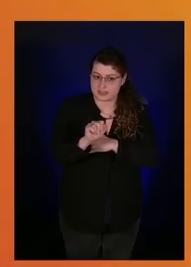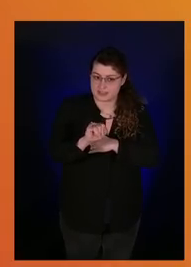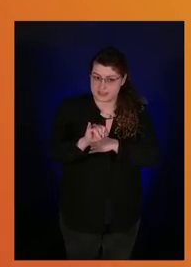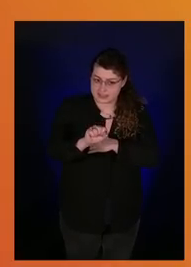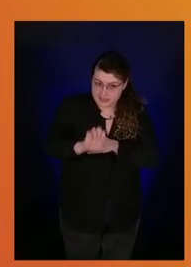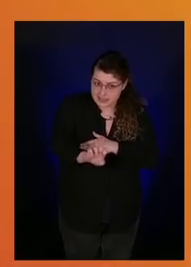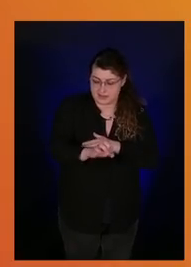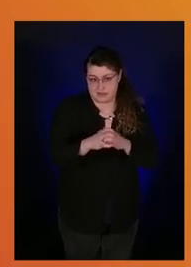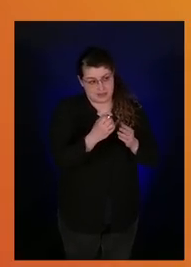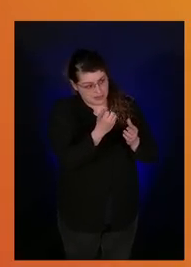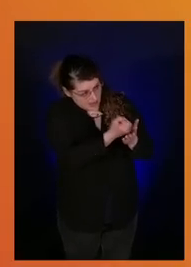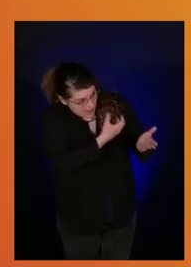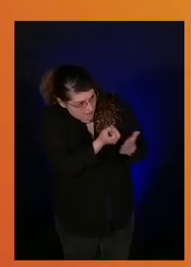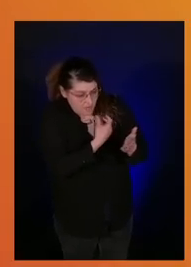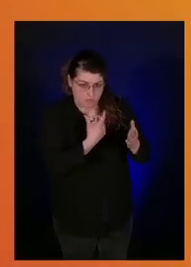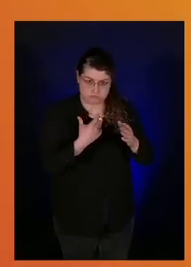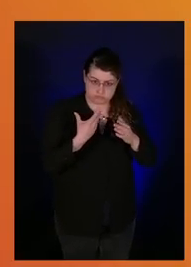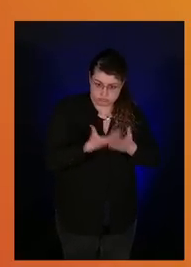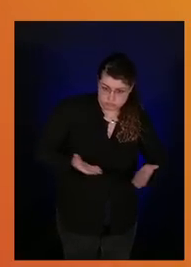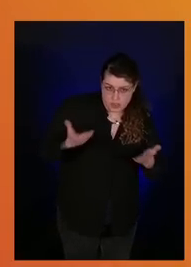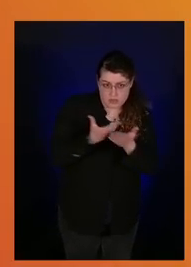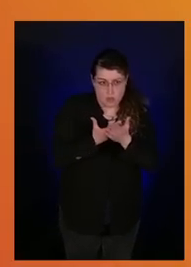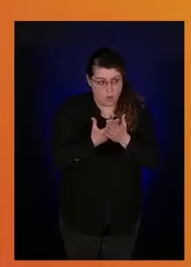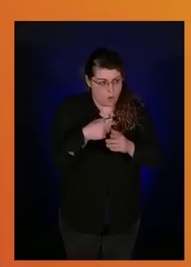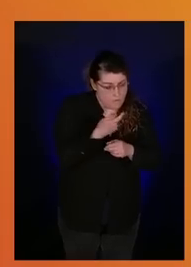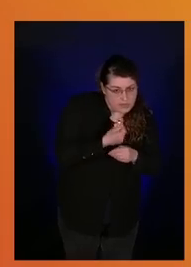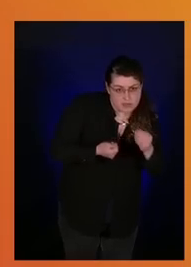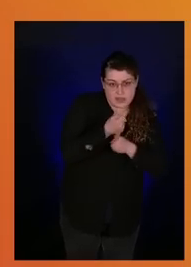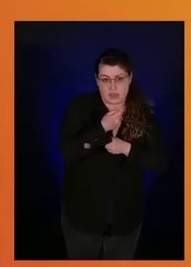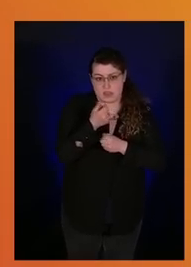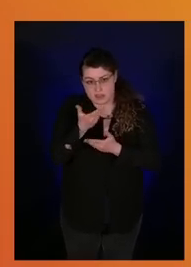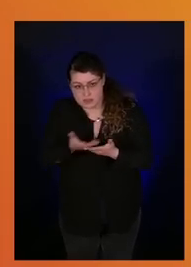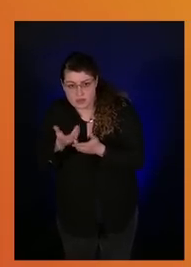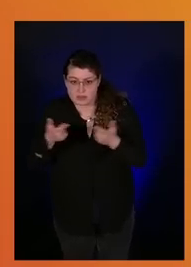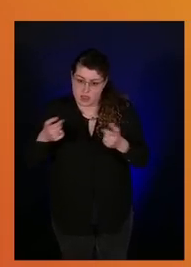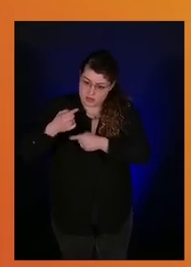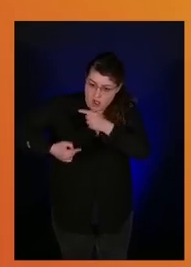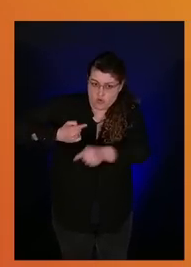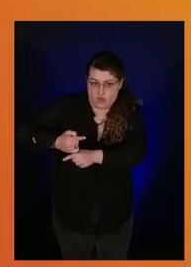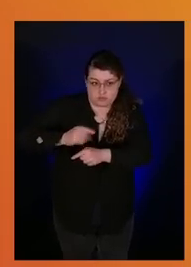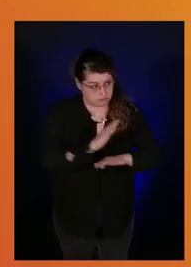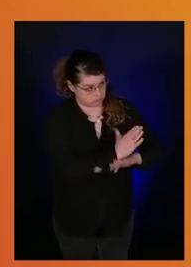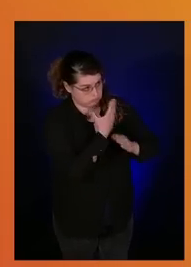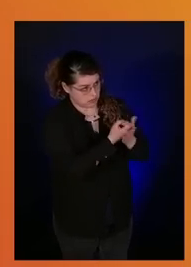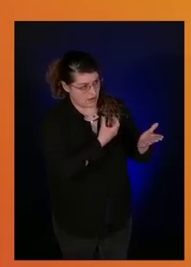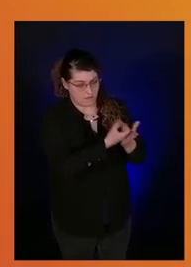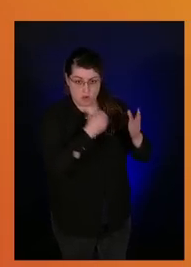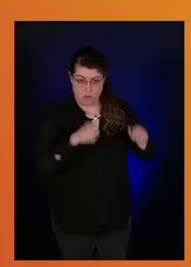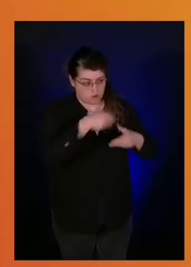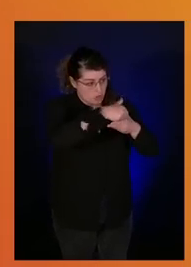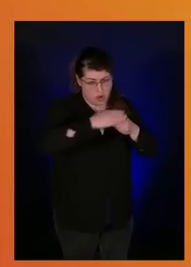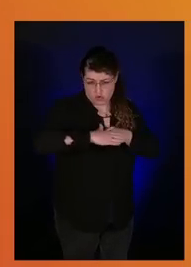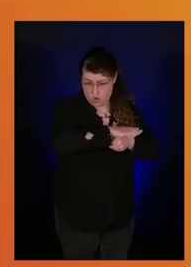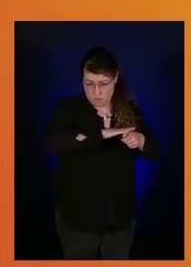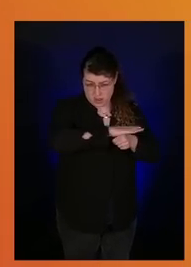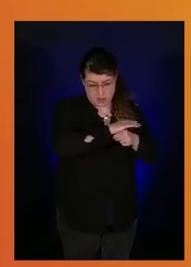transmettre des états d'organisation et financiers, des exercices en cours. Tout y est pour avoir